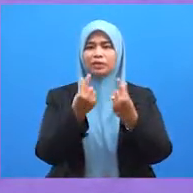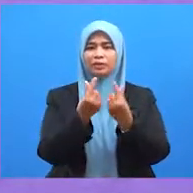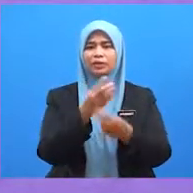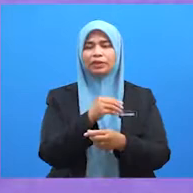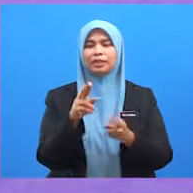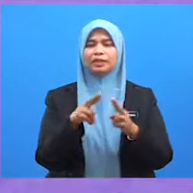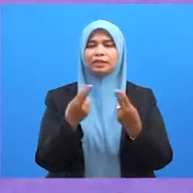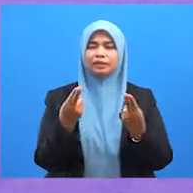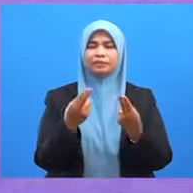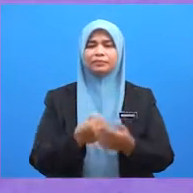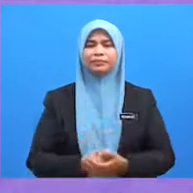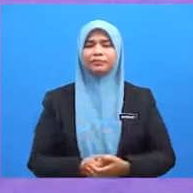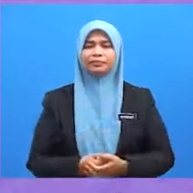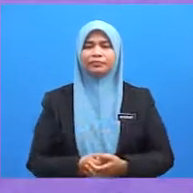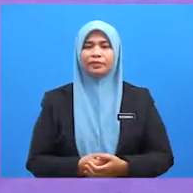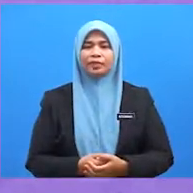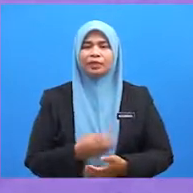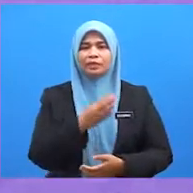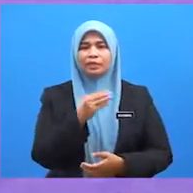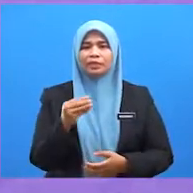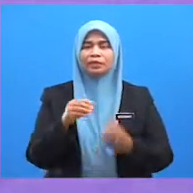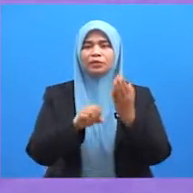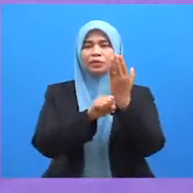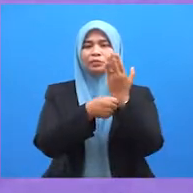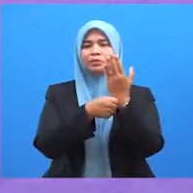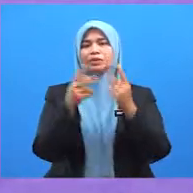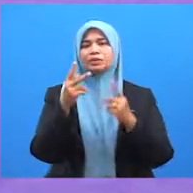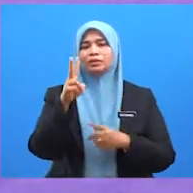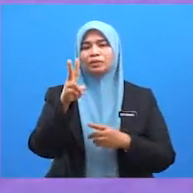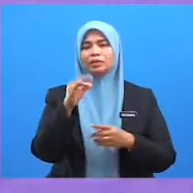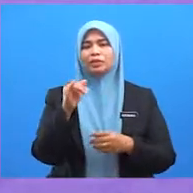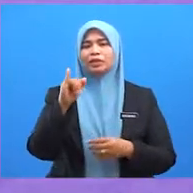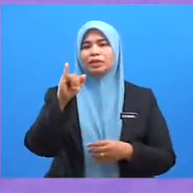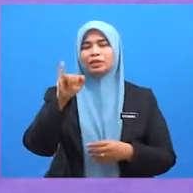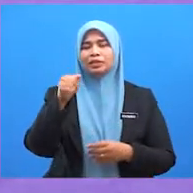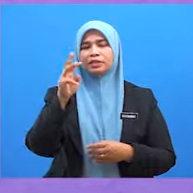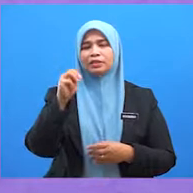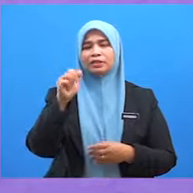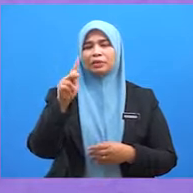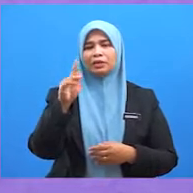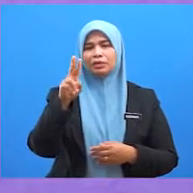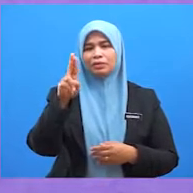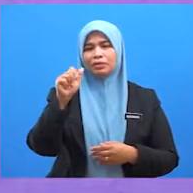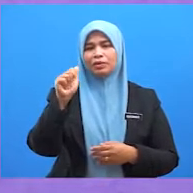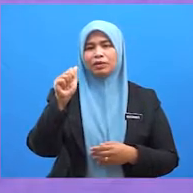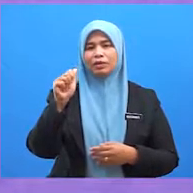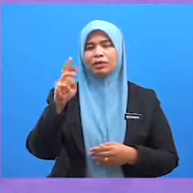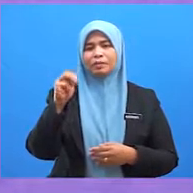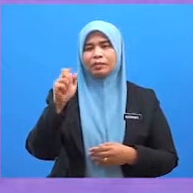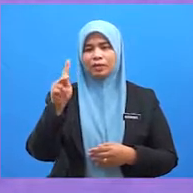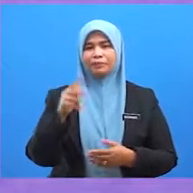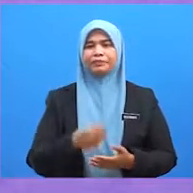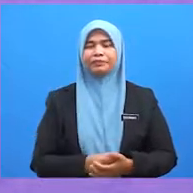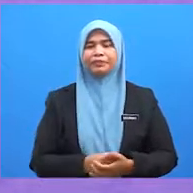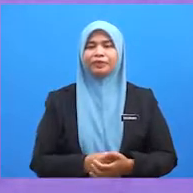dan Al-Sunnah. Manakala sumber yang kedua, ijma' ulama dan kias. Ilmu Fardu Ain wajib